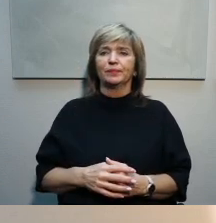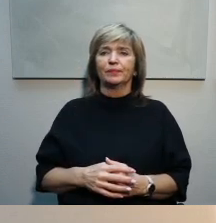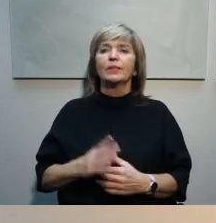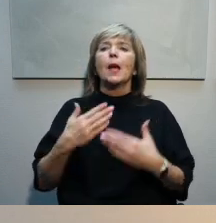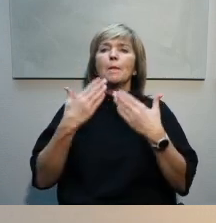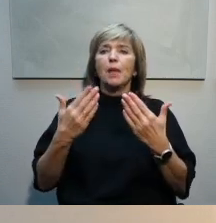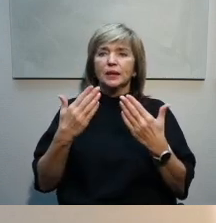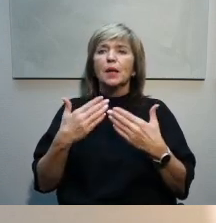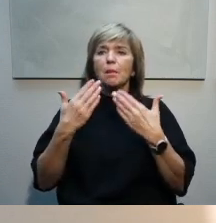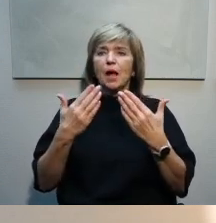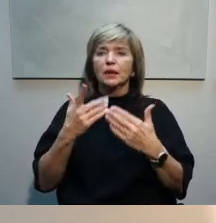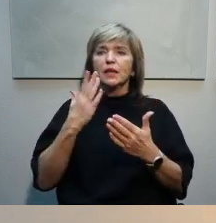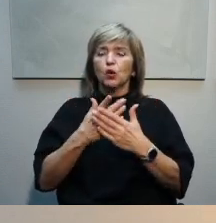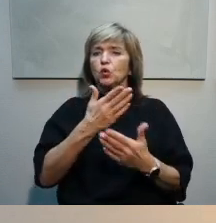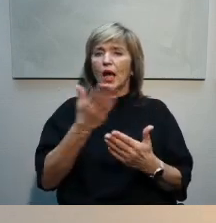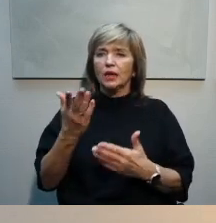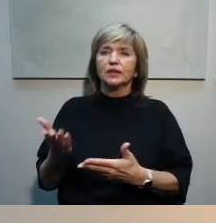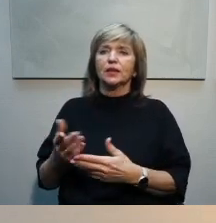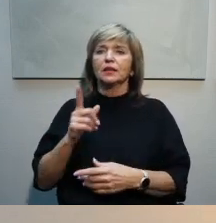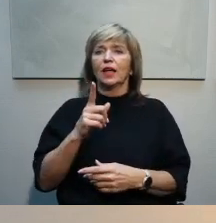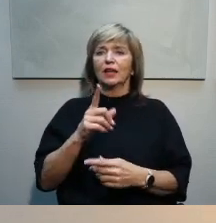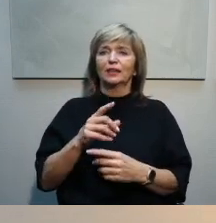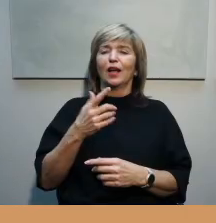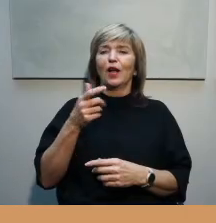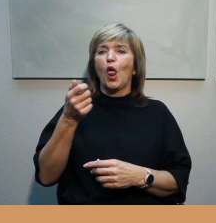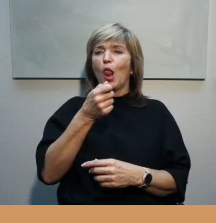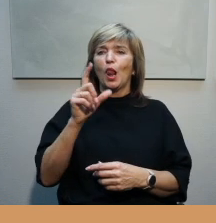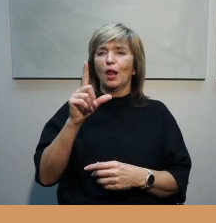Un paldies, ka jūs esat tie lukturīšu turētāji.